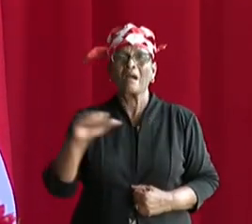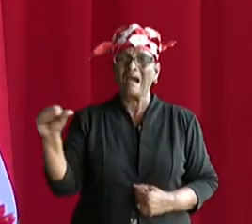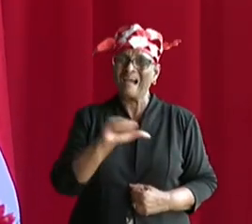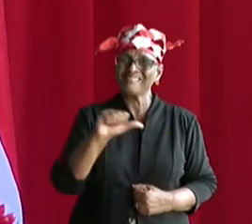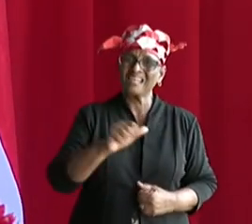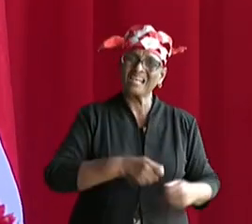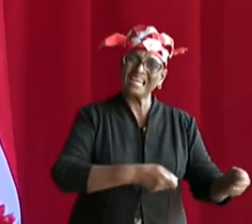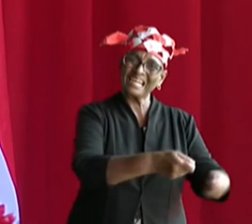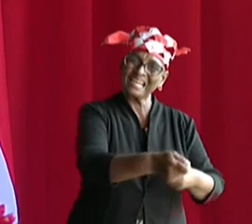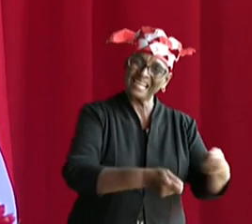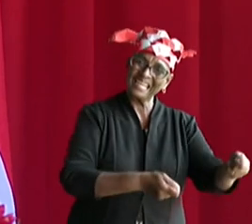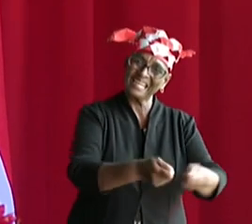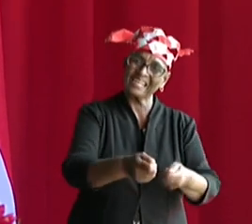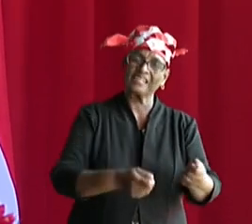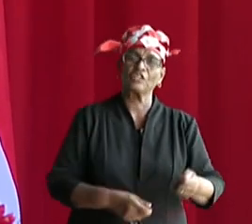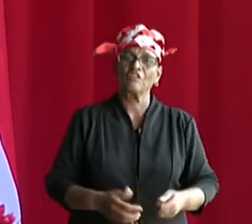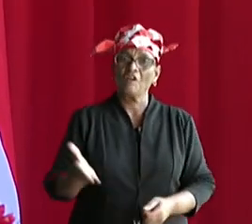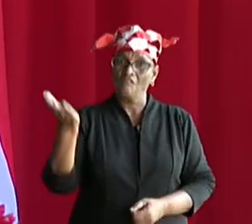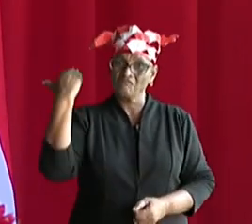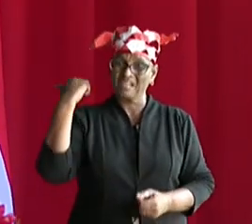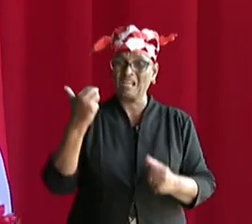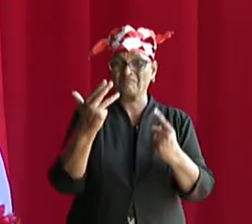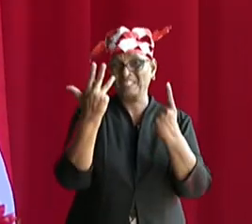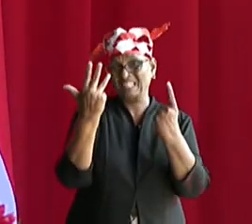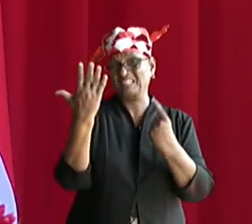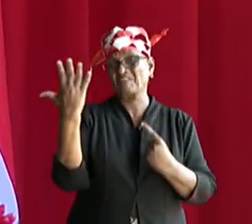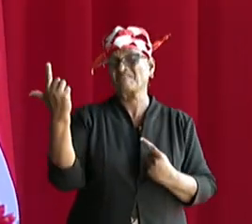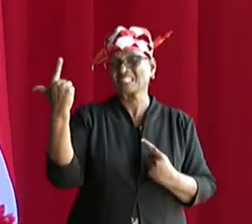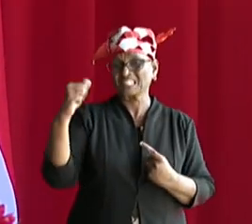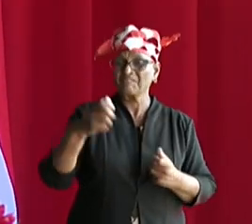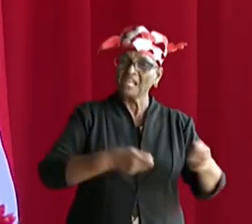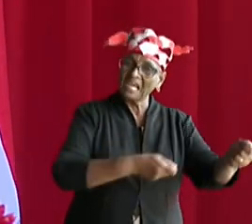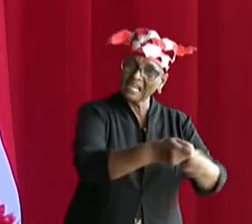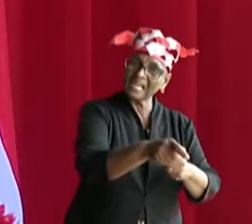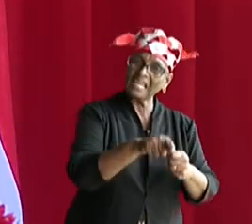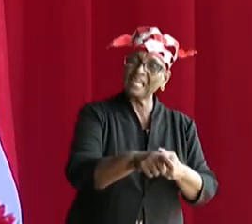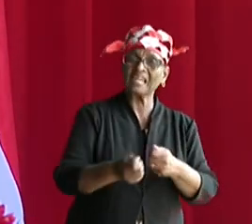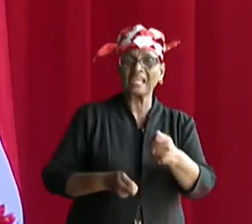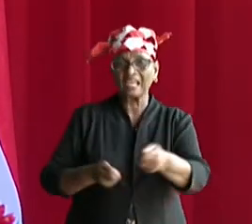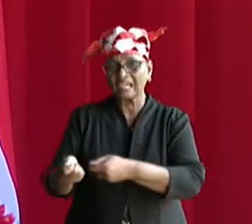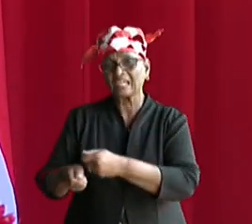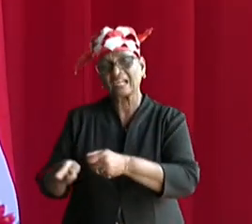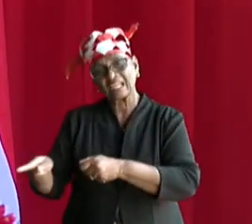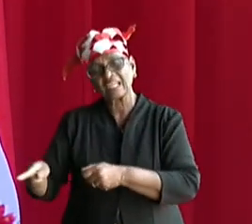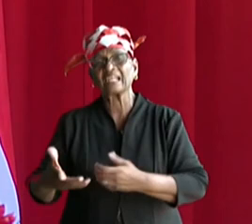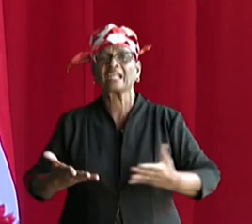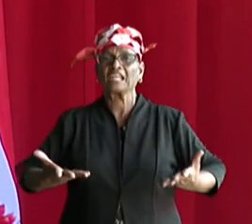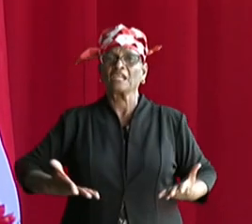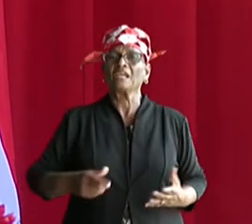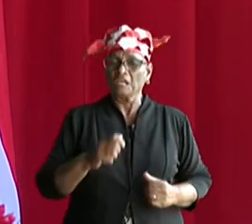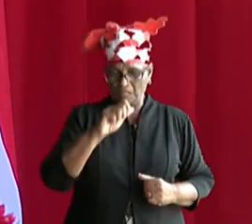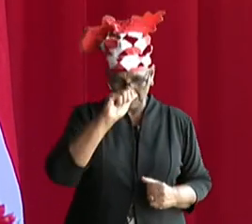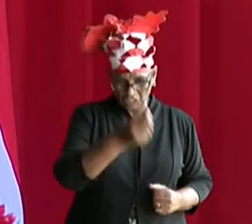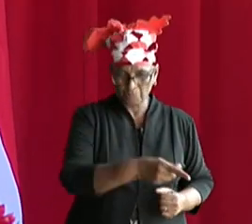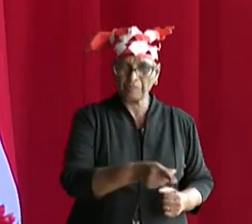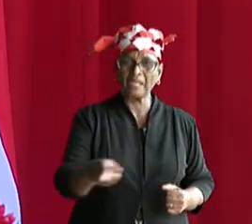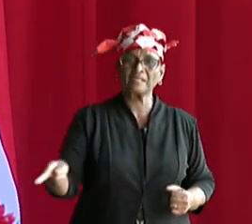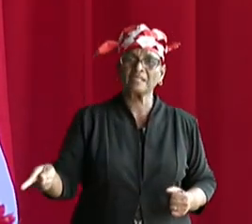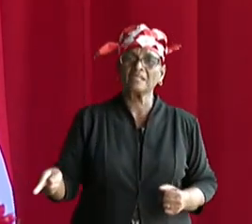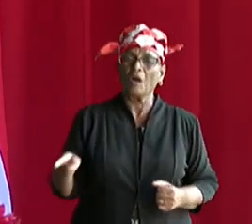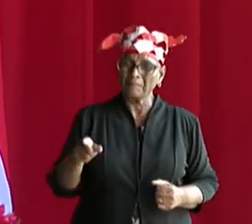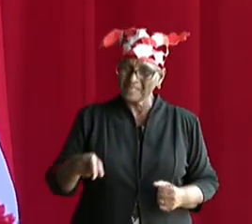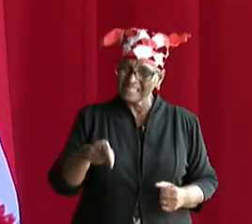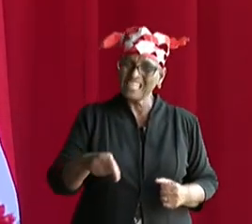regeringen vanaf 1975 aan wie de eer te beurt is gevallen om al